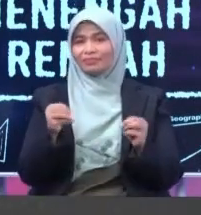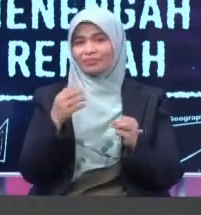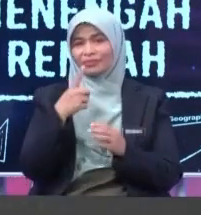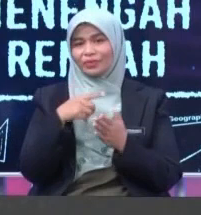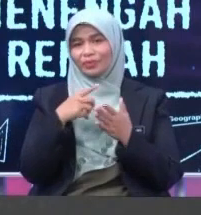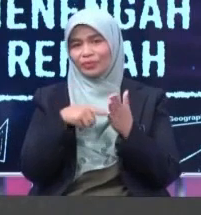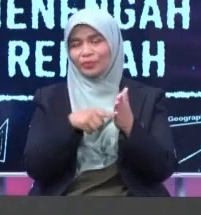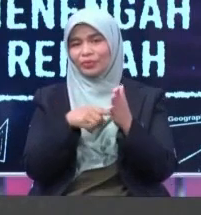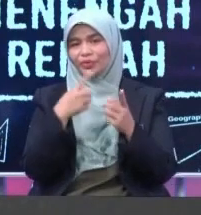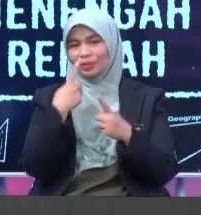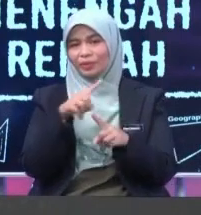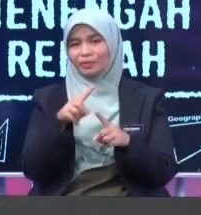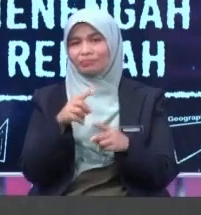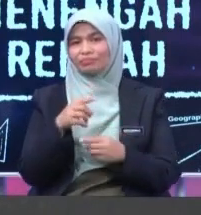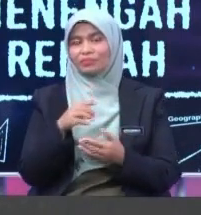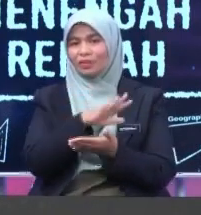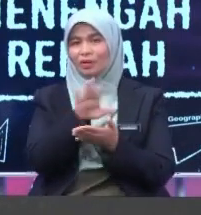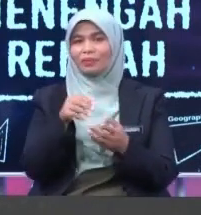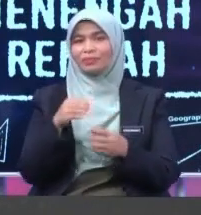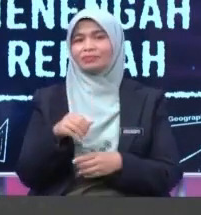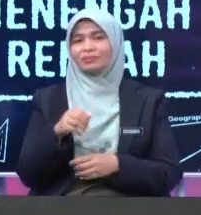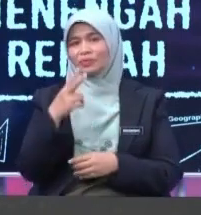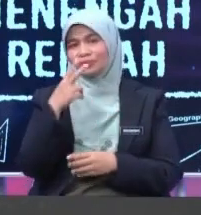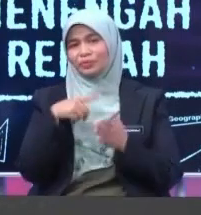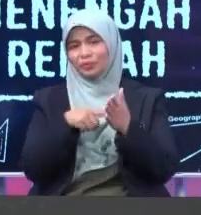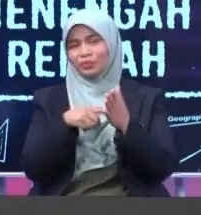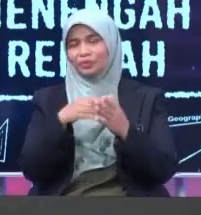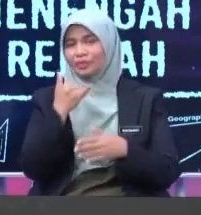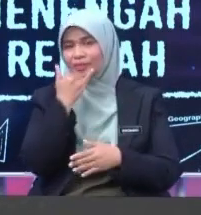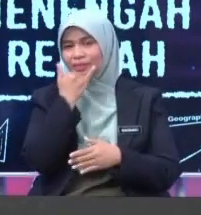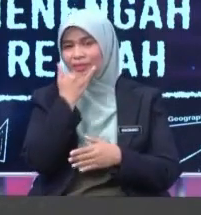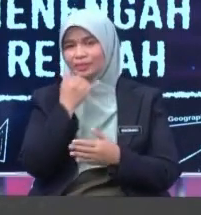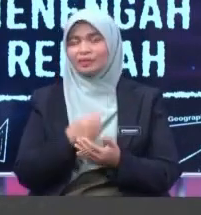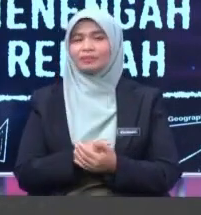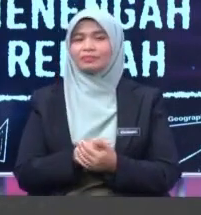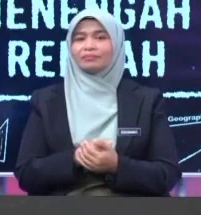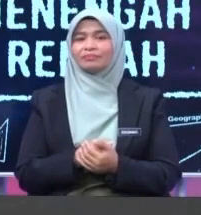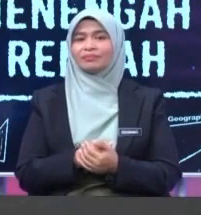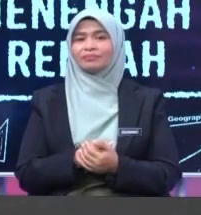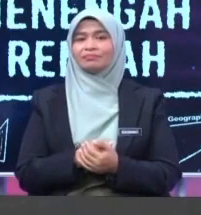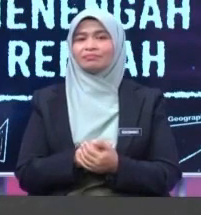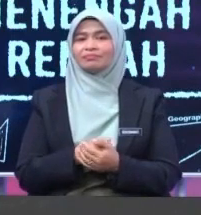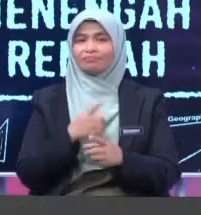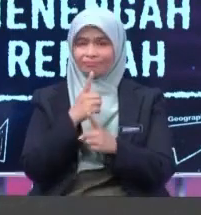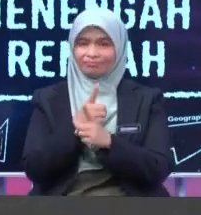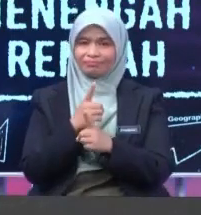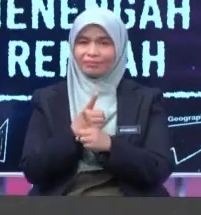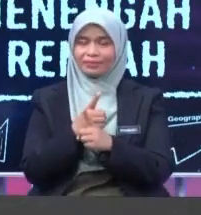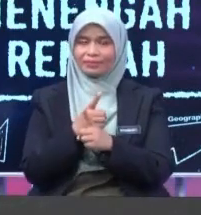Nampaknya semua mengangkat salah. Kita semak jawapan. Ya, betul. Yaumuddin